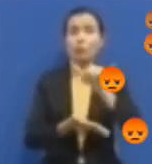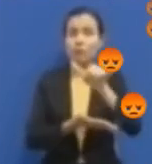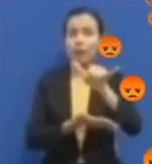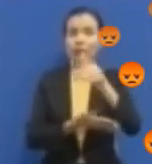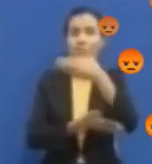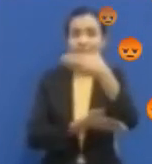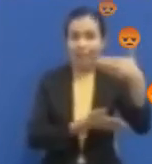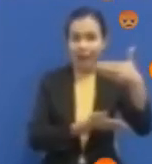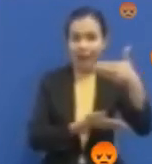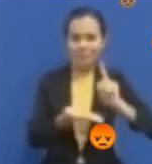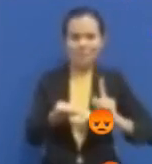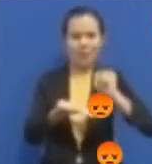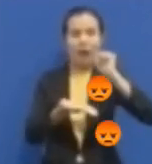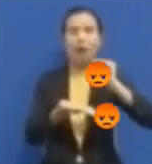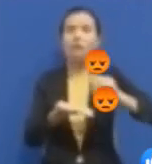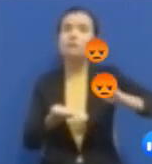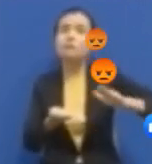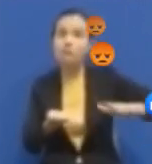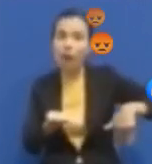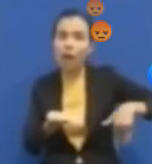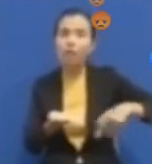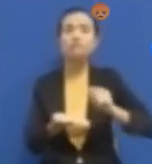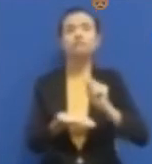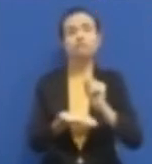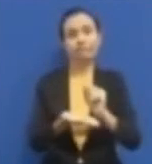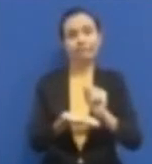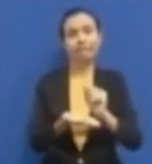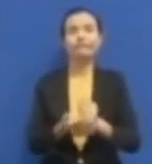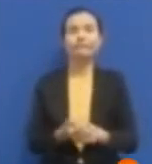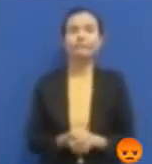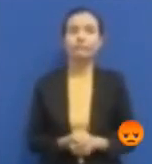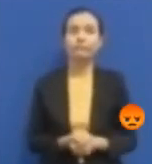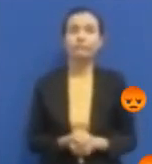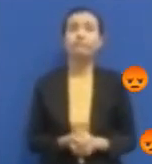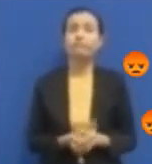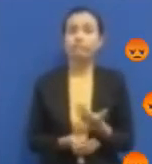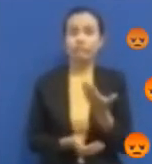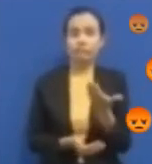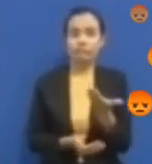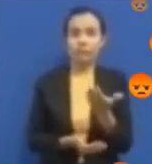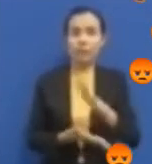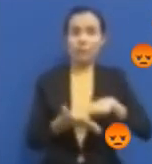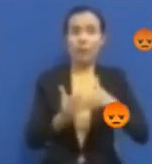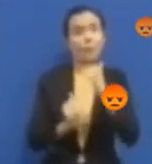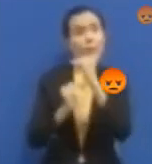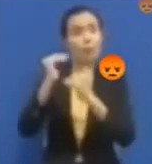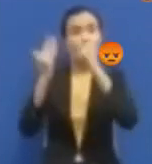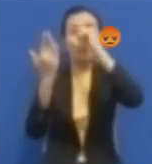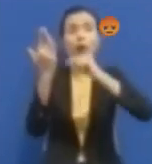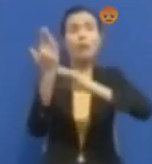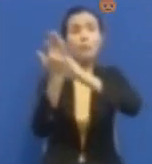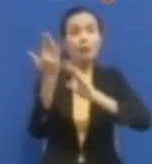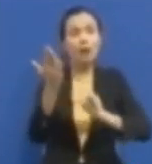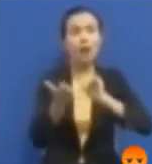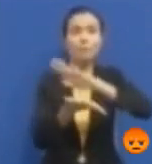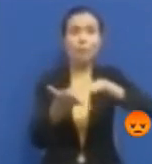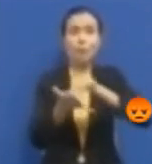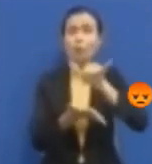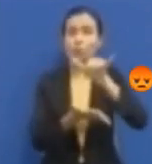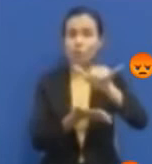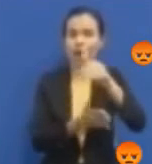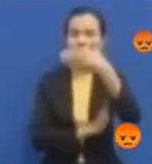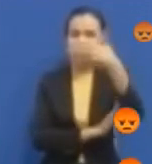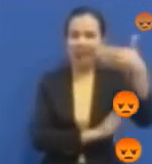ทนั้นมาเสร็จทีหลังเพราะฉะนั้นจึงทำให้แผนปฏิรูปประเทศยุทธศาสตร์ชาติและแผนแม่